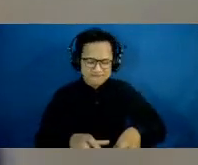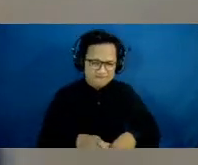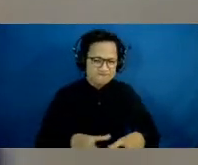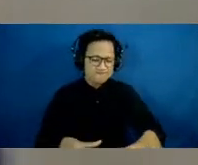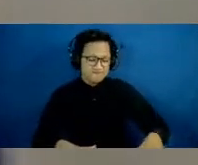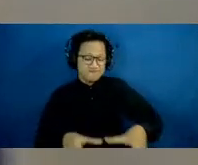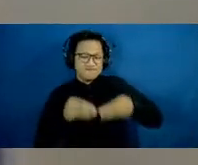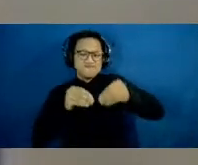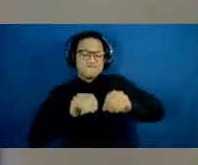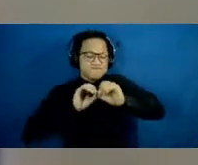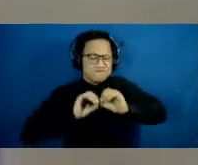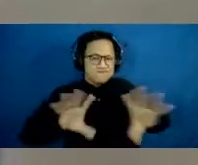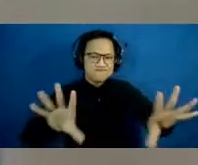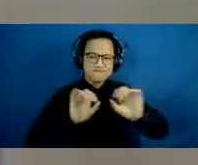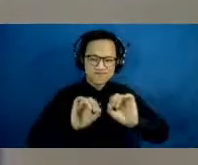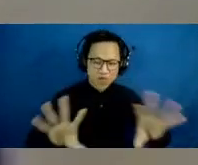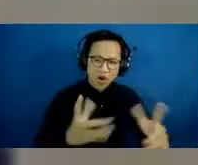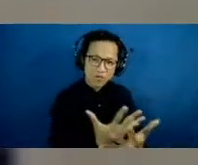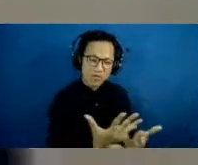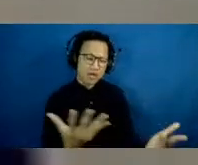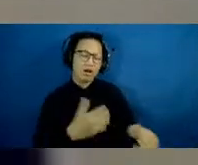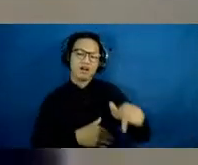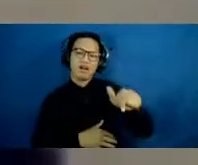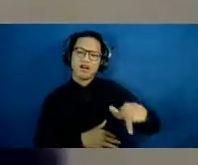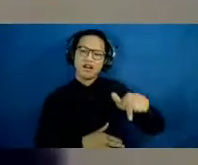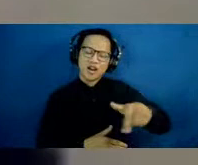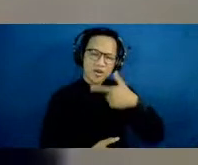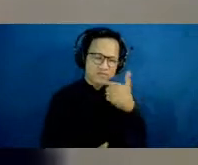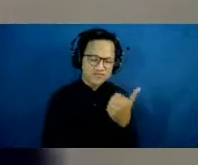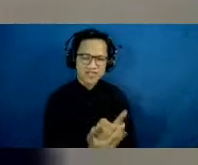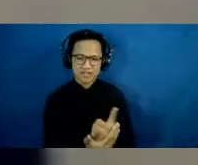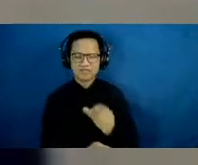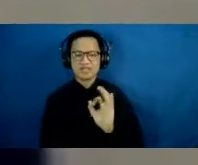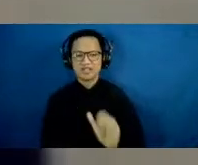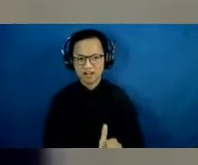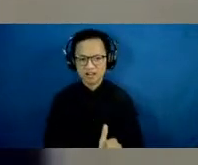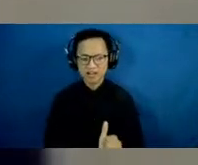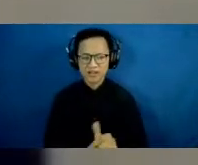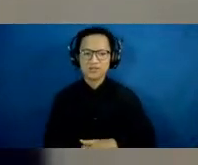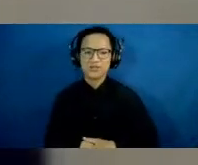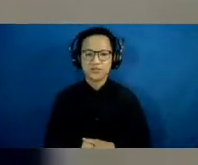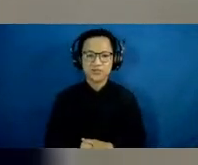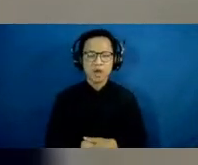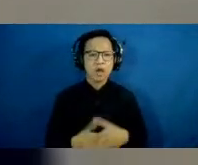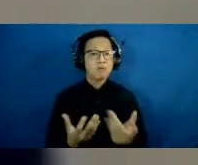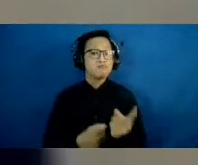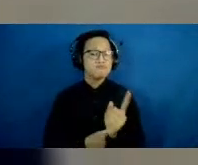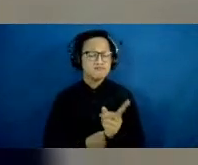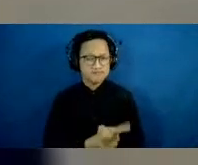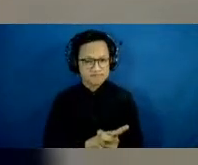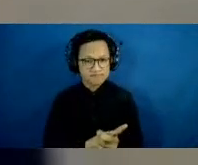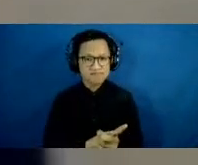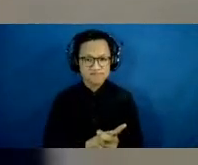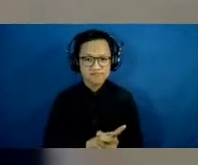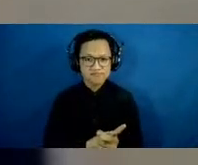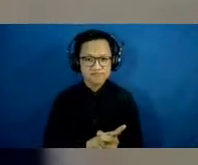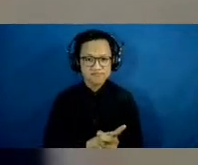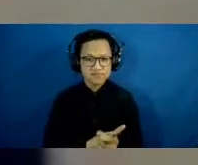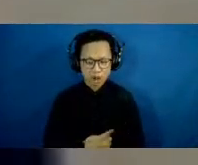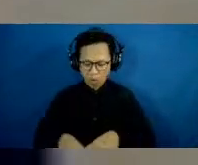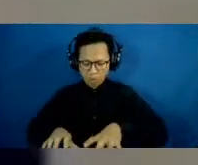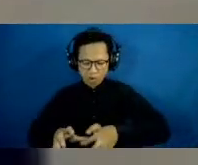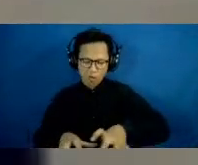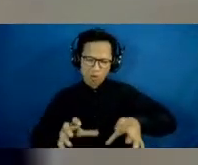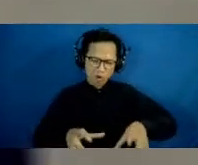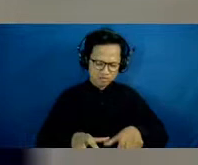penting banget untuk kita bisa menerapkan creative communications gitu, karena dengan demikian produk kita tuh makin